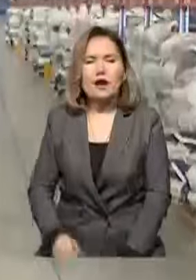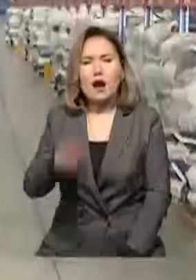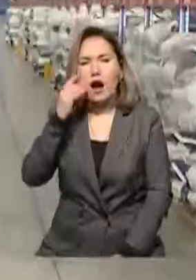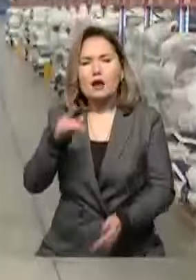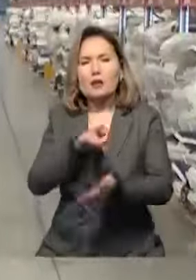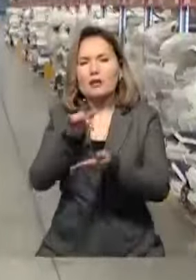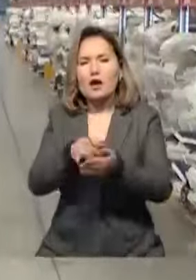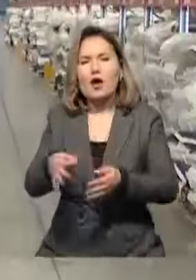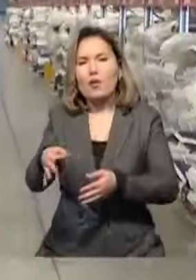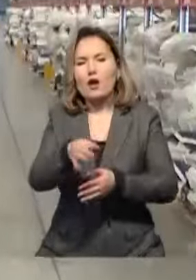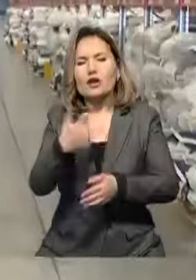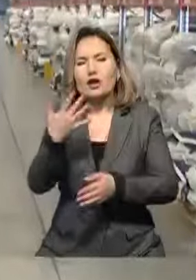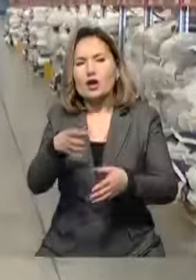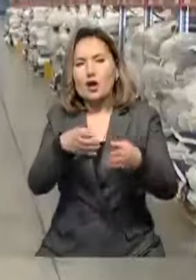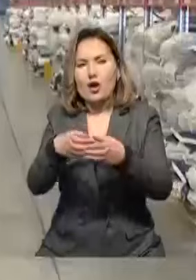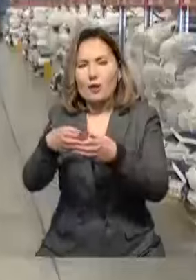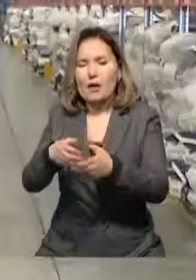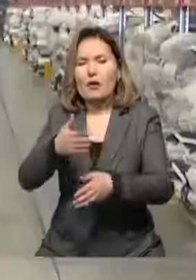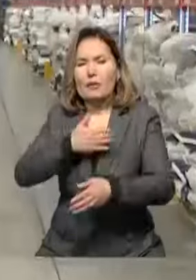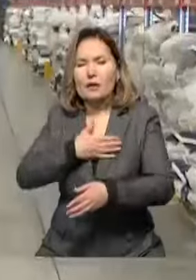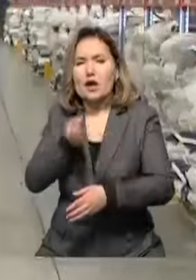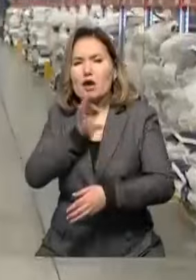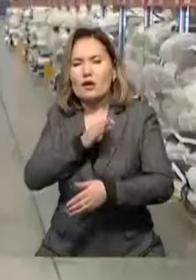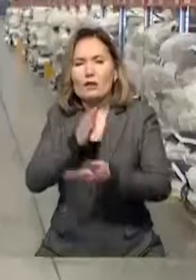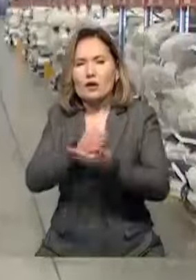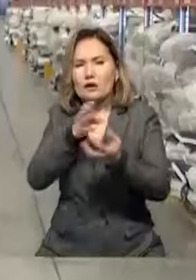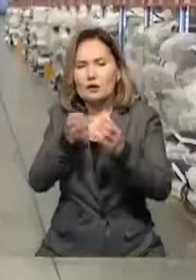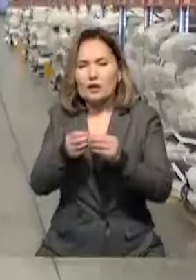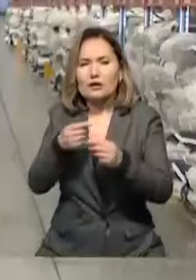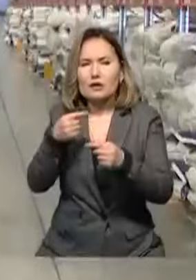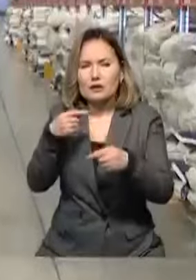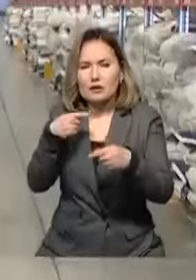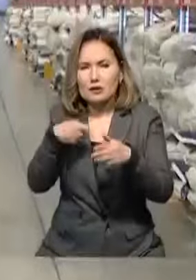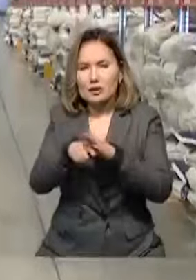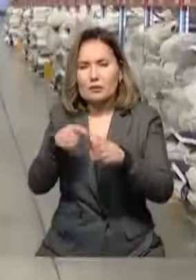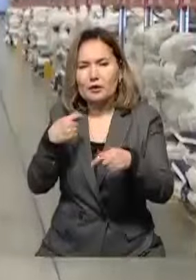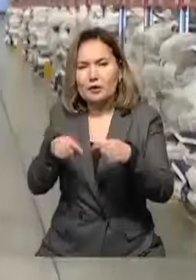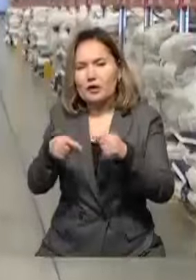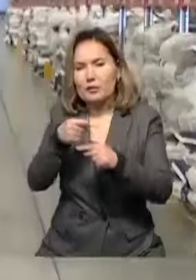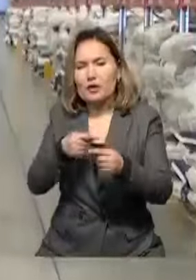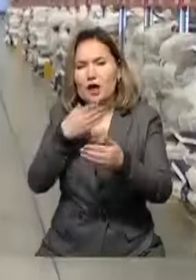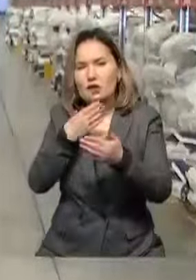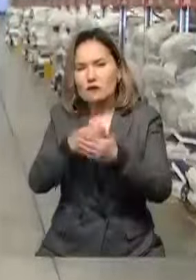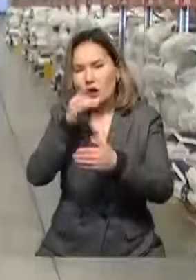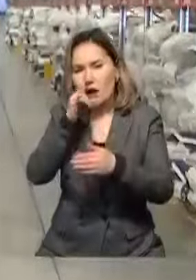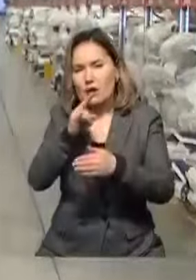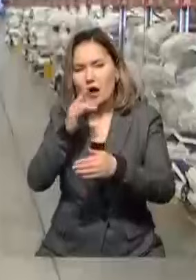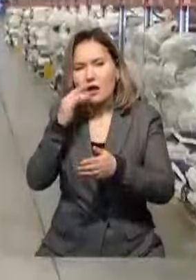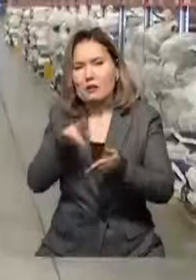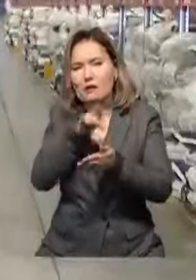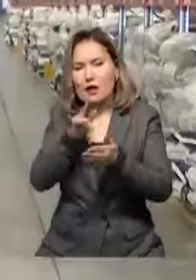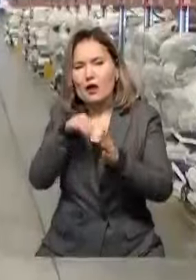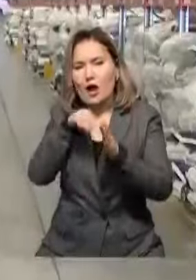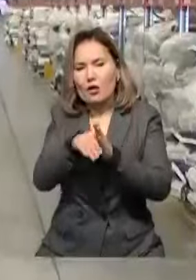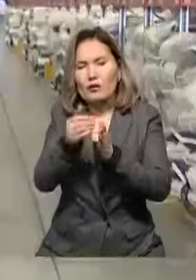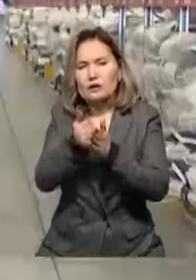Алматы облысында 50-ге жуық компания біздің өнімді тұтынады. Біз ішкі нарықты дамытып жатырмыз. Алматыда өз қоймамыздың болғаны ірі қайта өндірушілерге